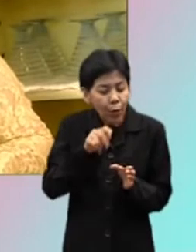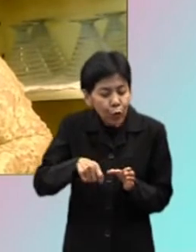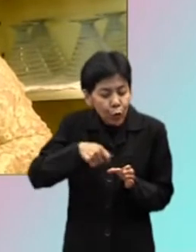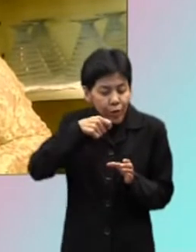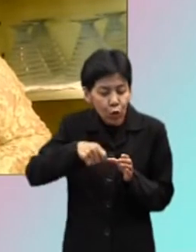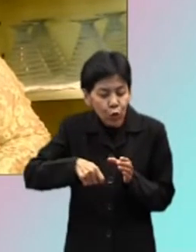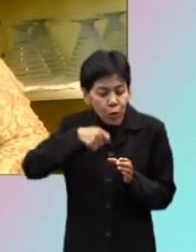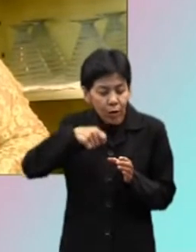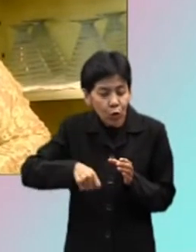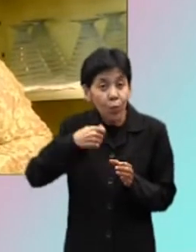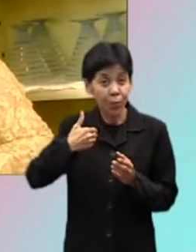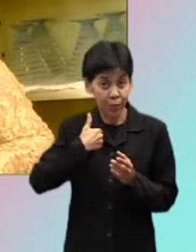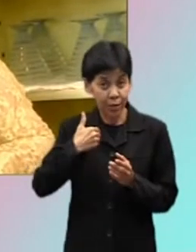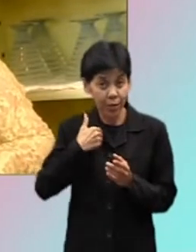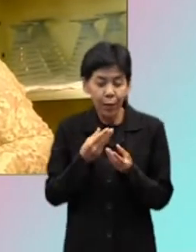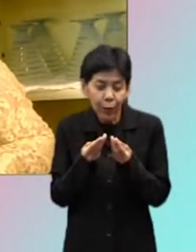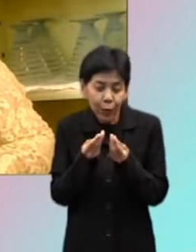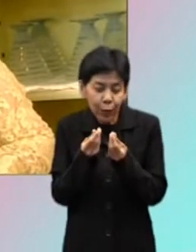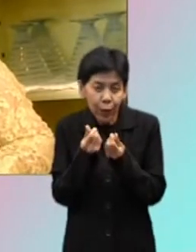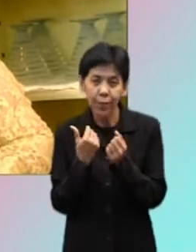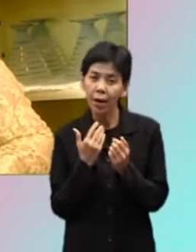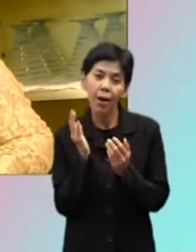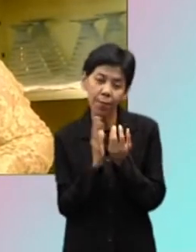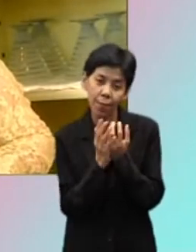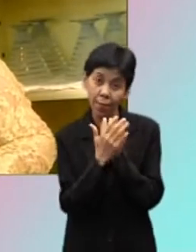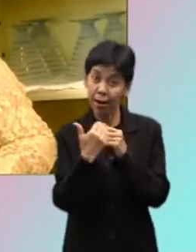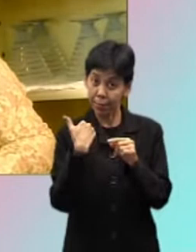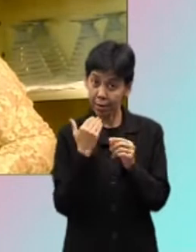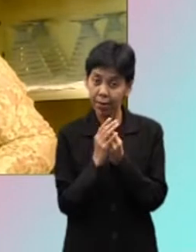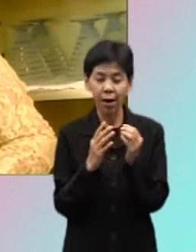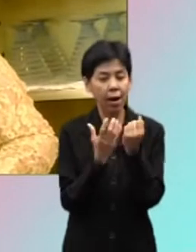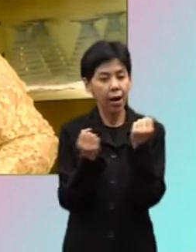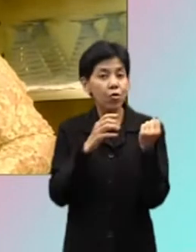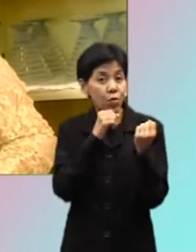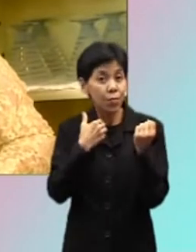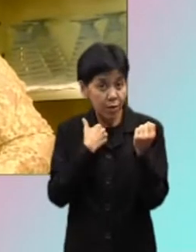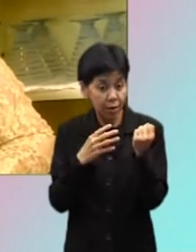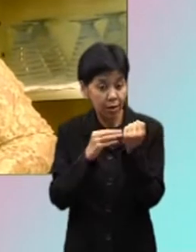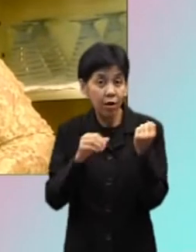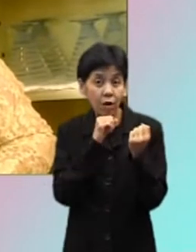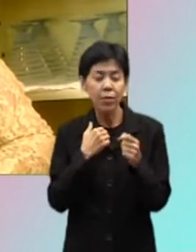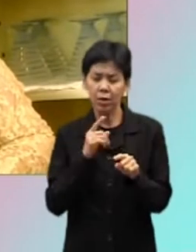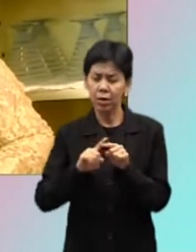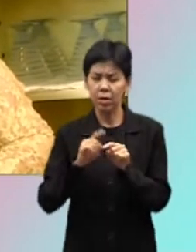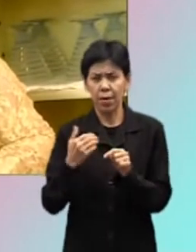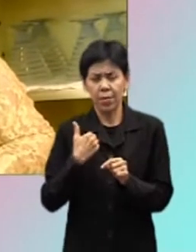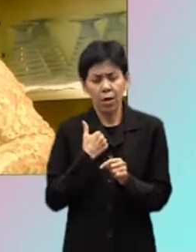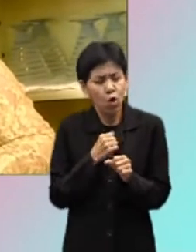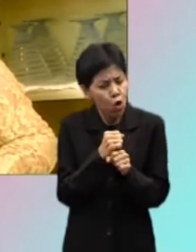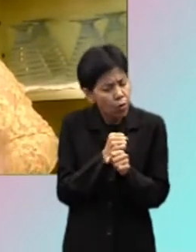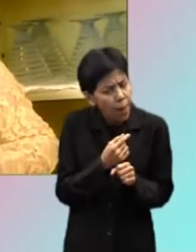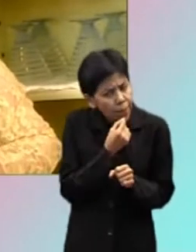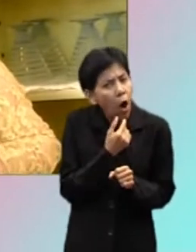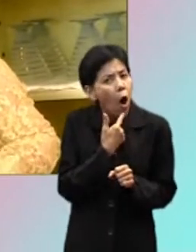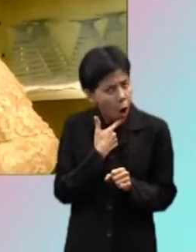ซุปตัวแม่ซุปของครีมซุปก็คือจะมีผักนะคะจะมีซุปแครอทเป็นครีมซุปเพราะฉะนั้นแครอทมาอยู่กับนมต้องอร่อยแน่น